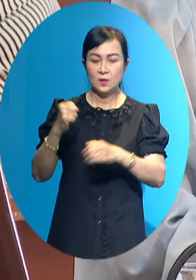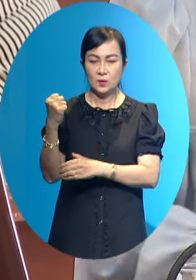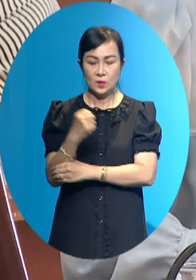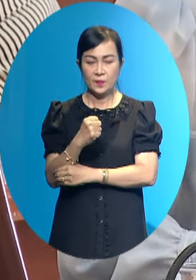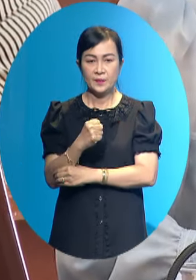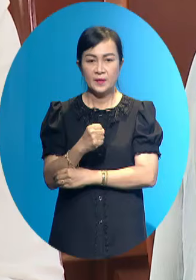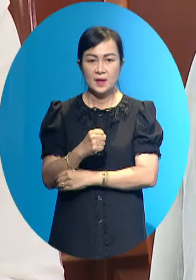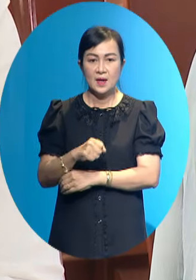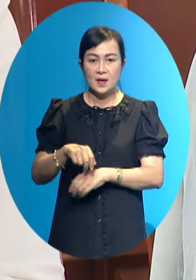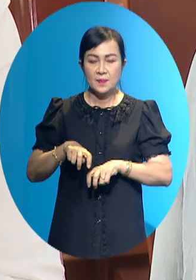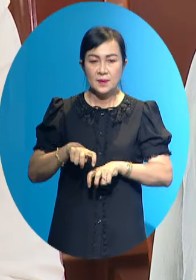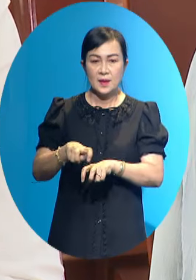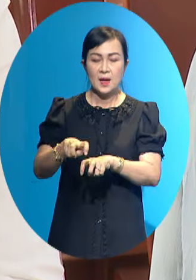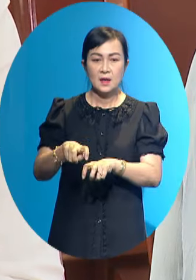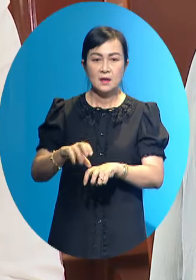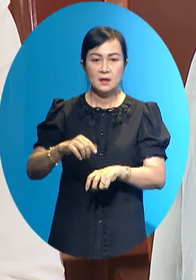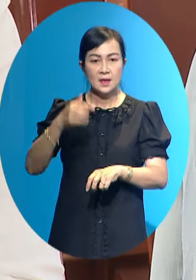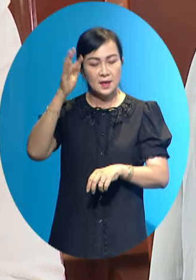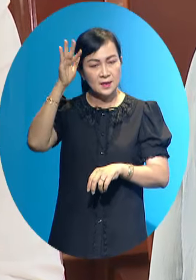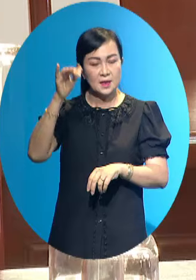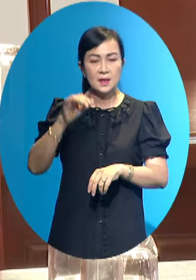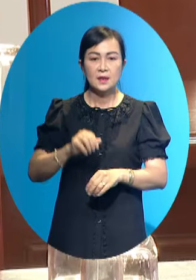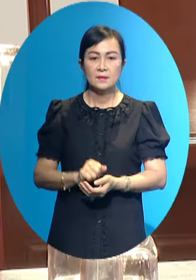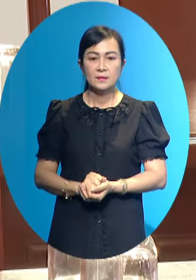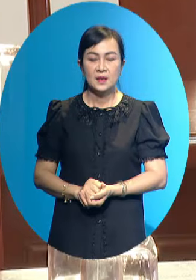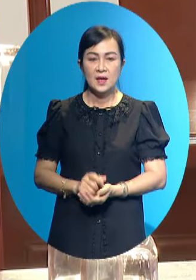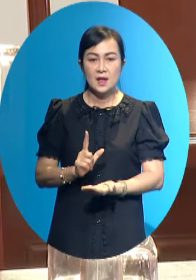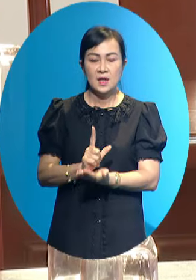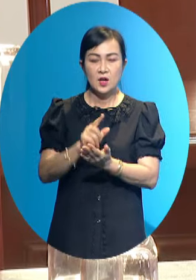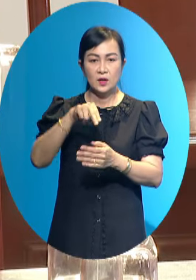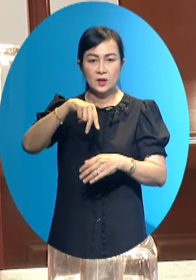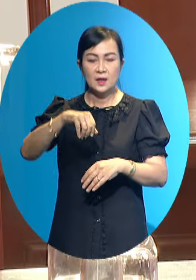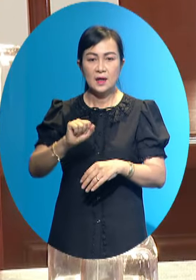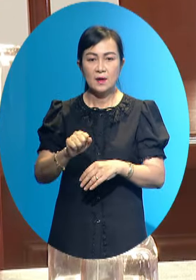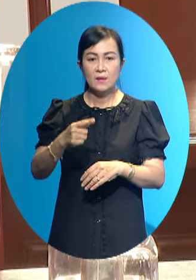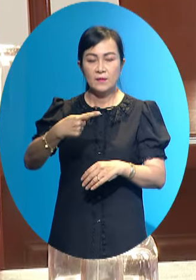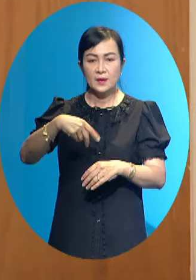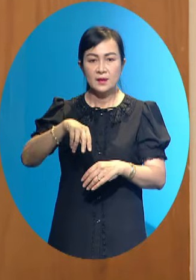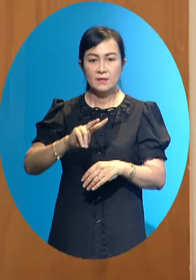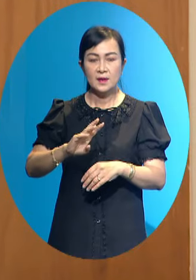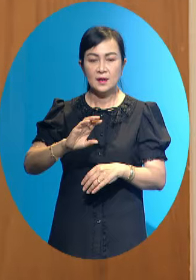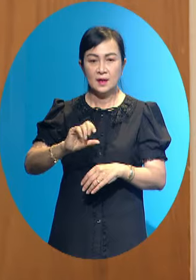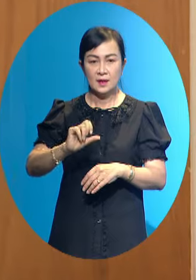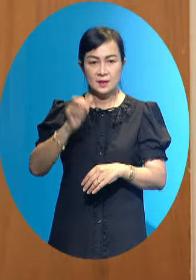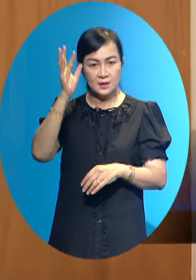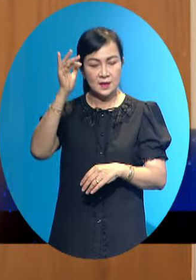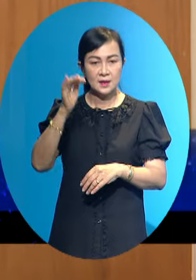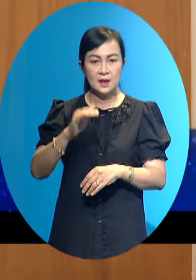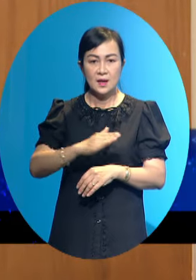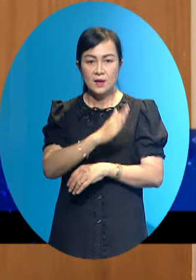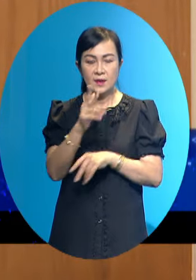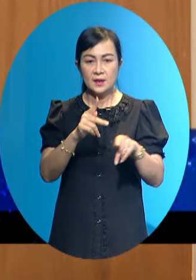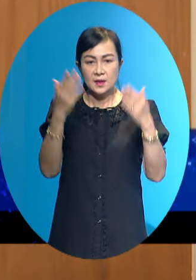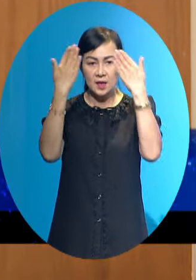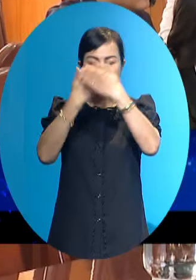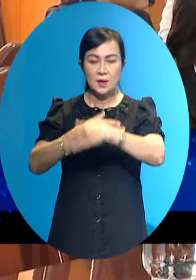lớn như giải marathon Cần Giờ xanh, giải Green Human, lễ hội Nghinh Ông, festival rừng xanh. Để phát triển kinh tế ban đêm thì